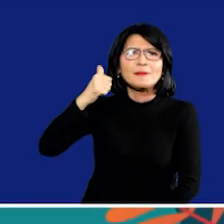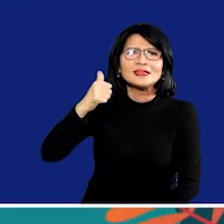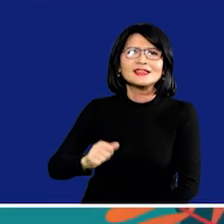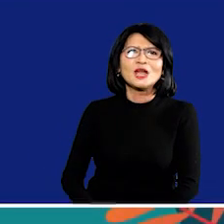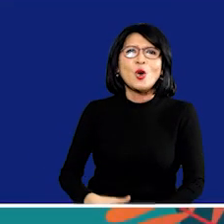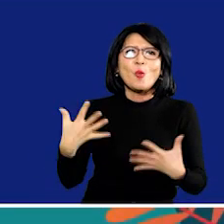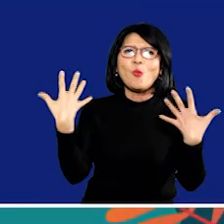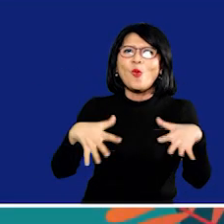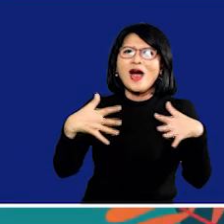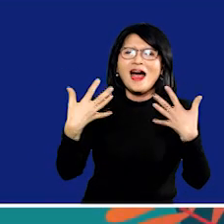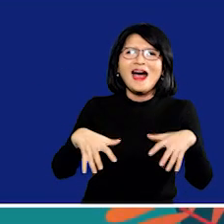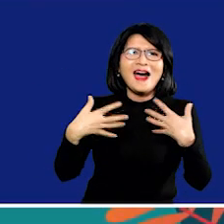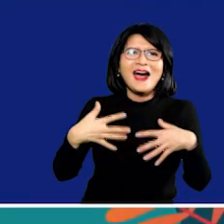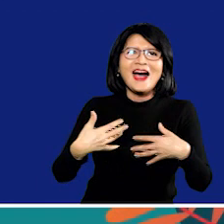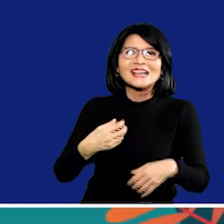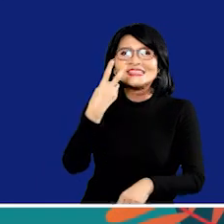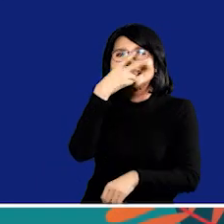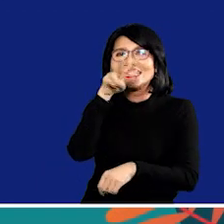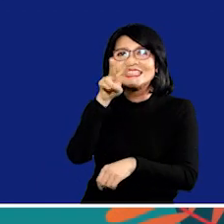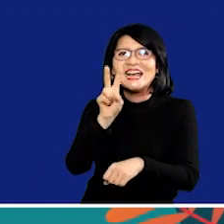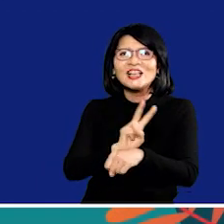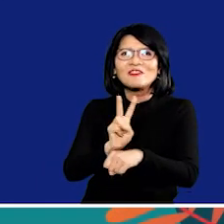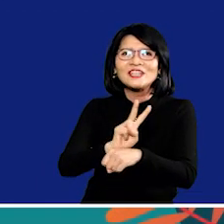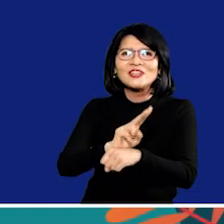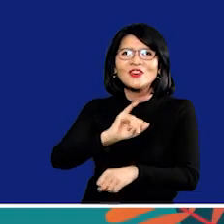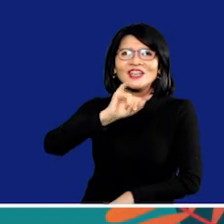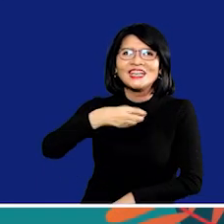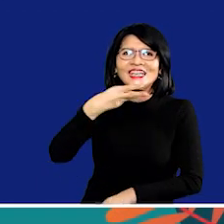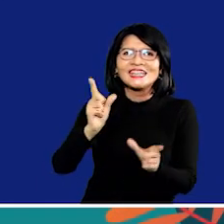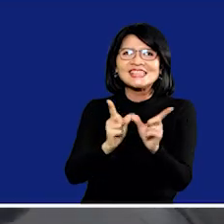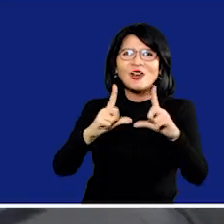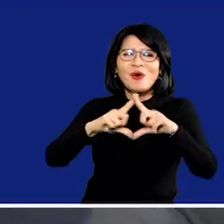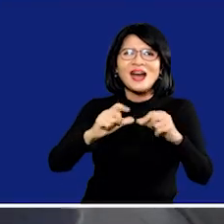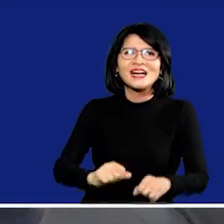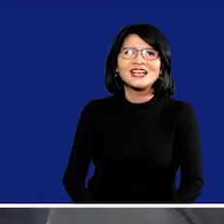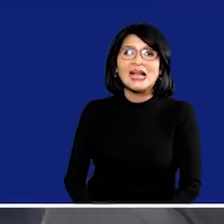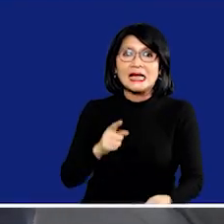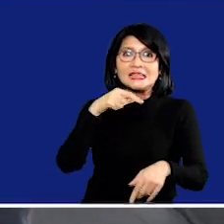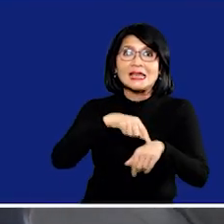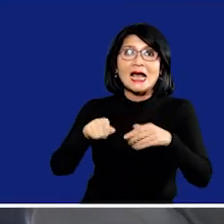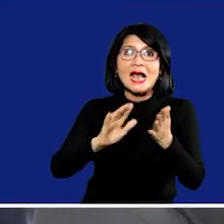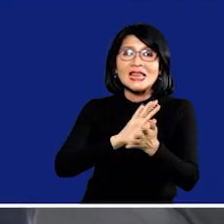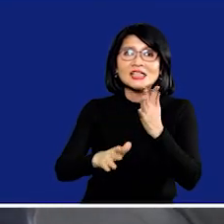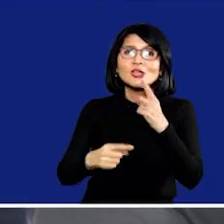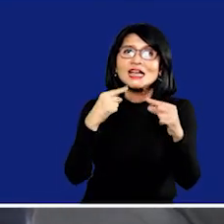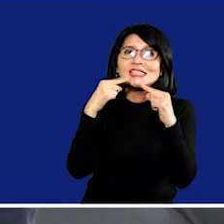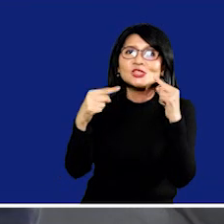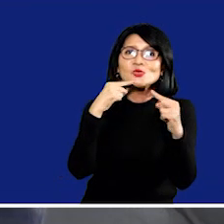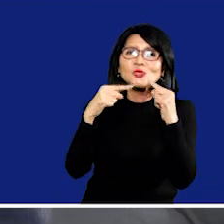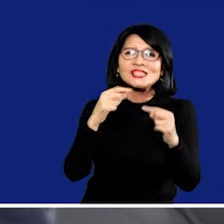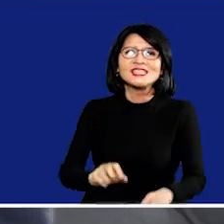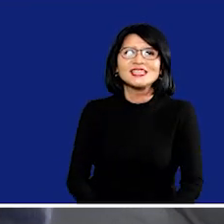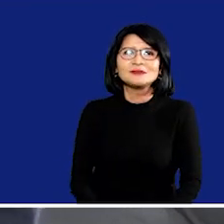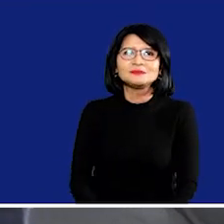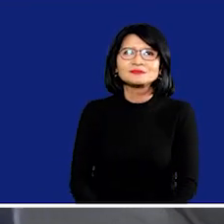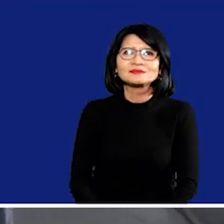Luar biasa, sudah kita saksikan video perkenalan dari Jewa dan juga Selvin. Nah, sekarang kita langsung berdiskusi dengan adik-adik kita ya, Mas